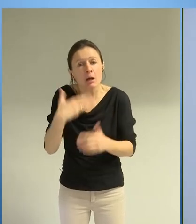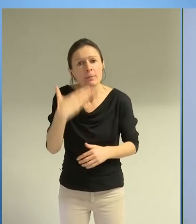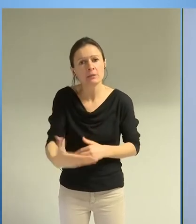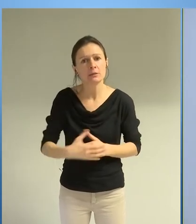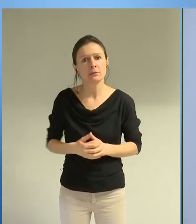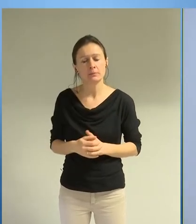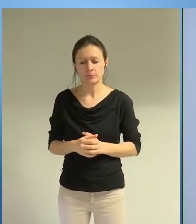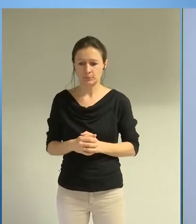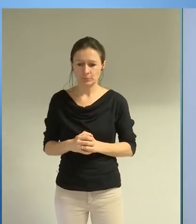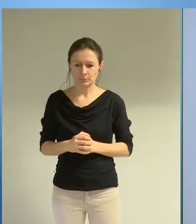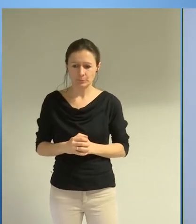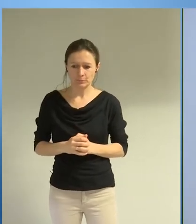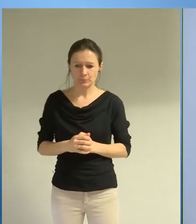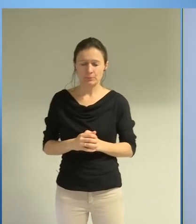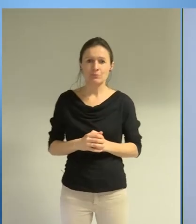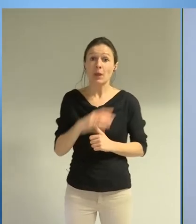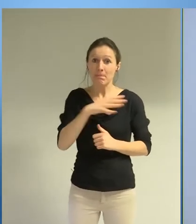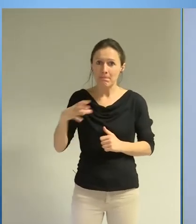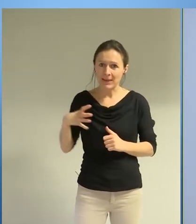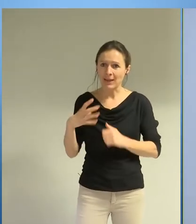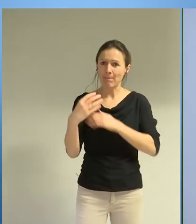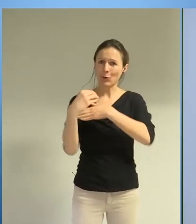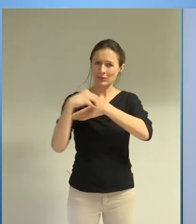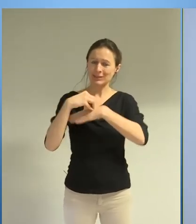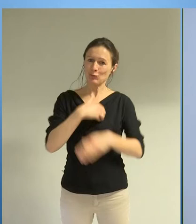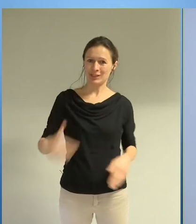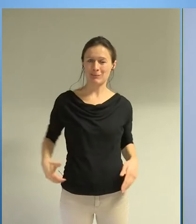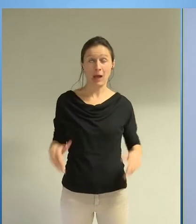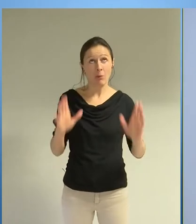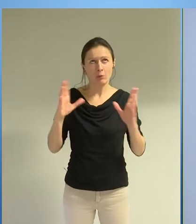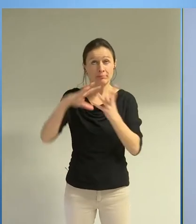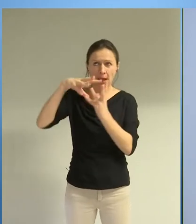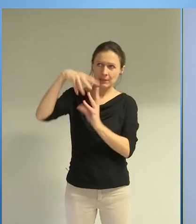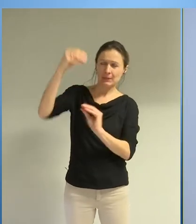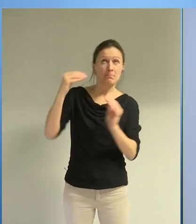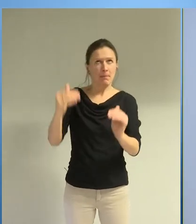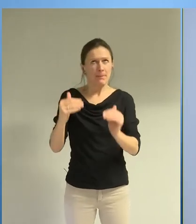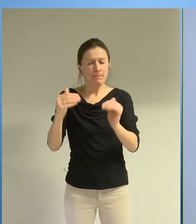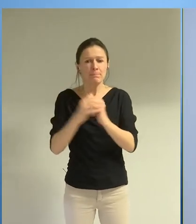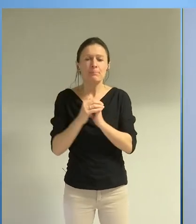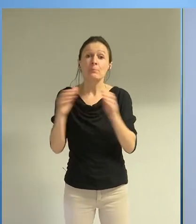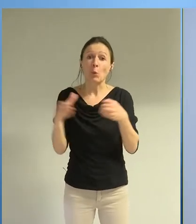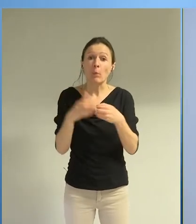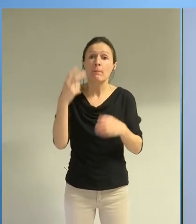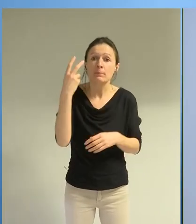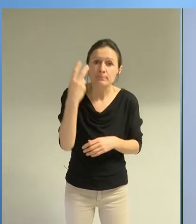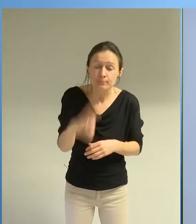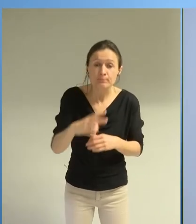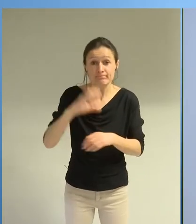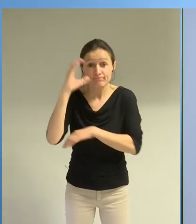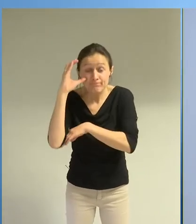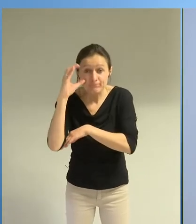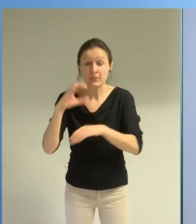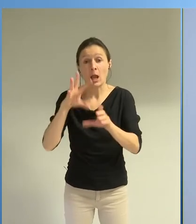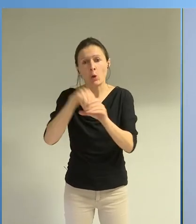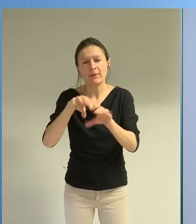madame la conseillère municipale au moins on reste dans l'esprit à écouter les membres de votre groupe et plus largement les membres de votre